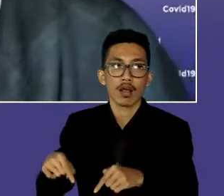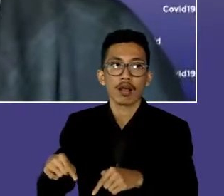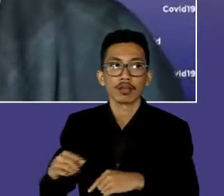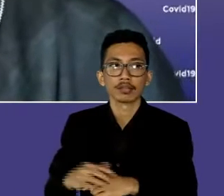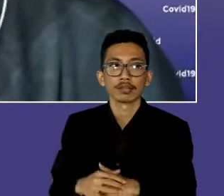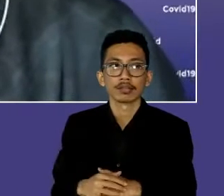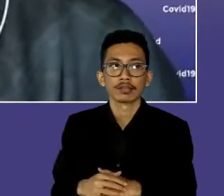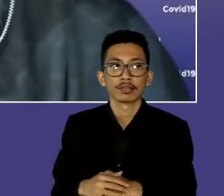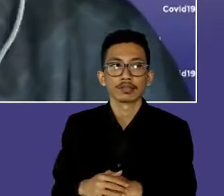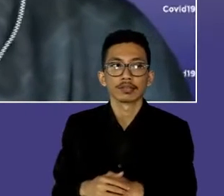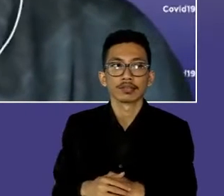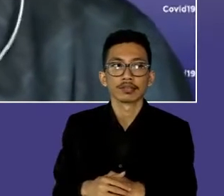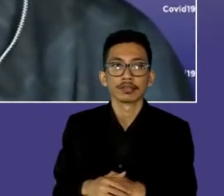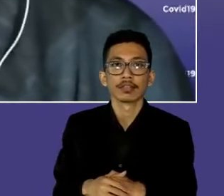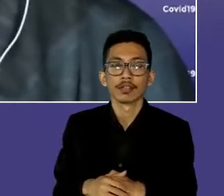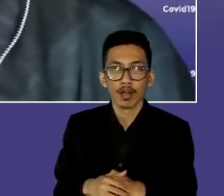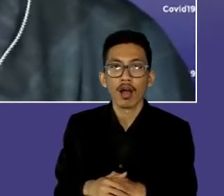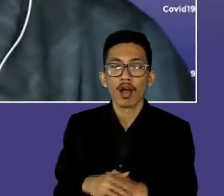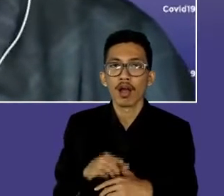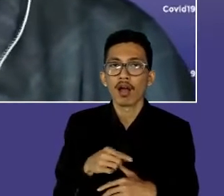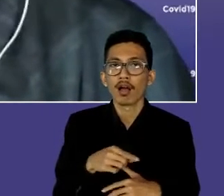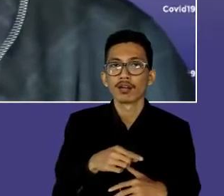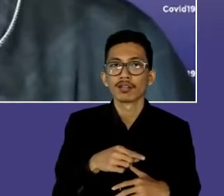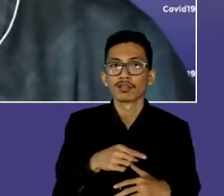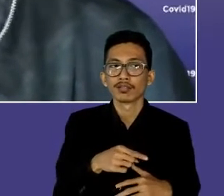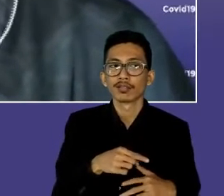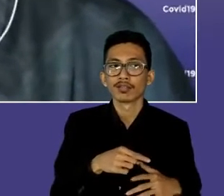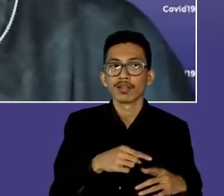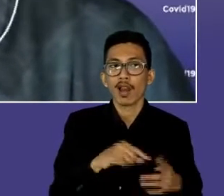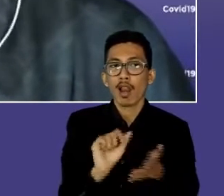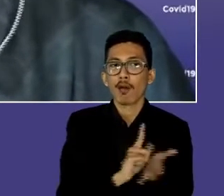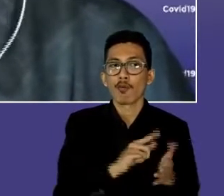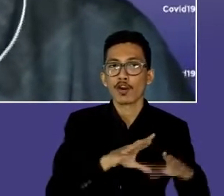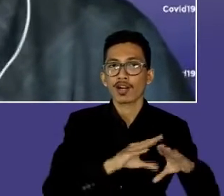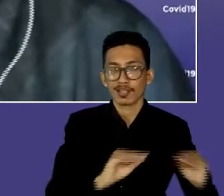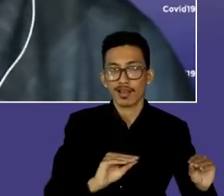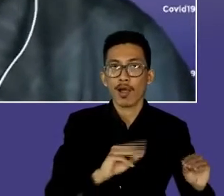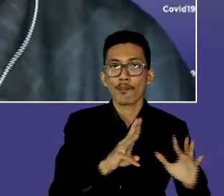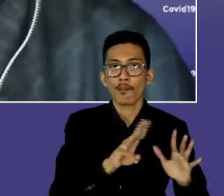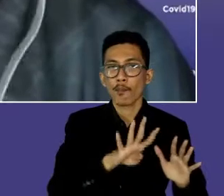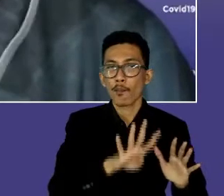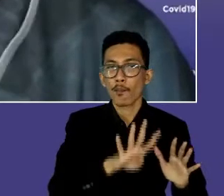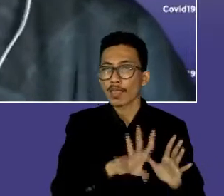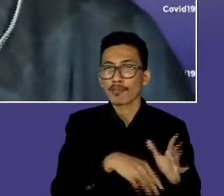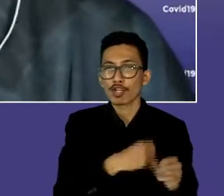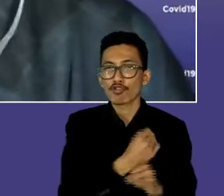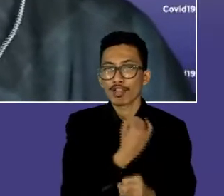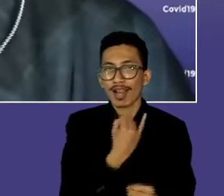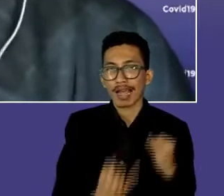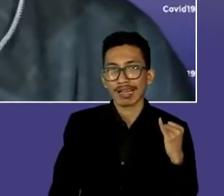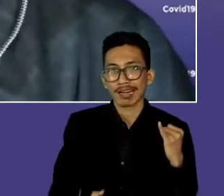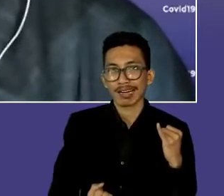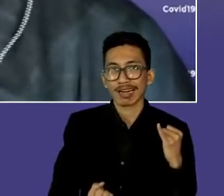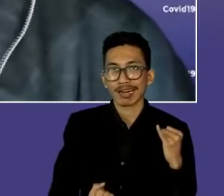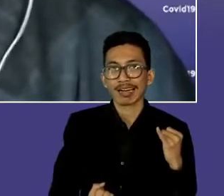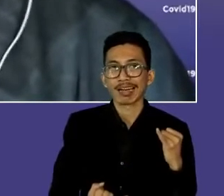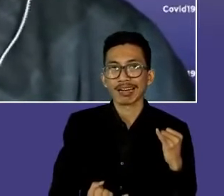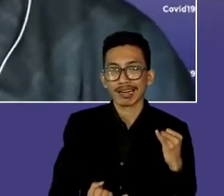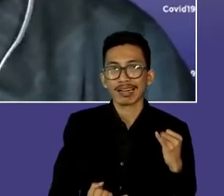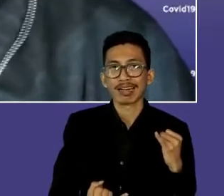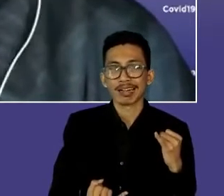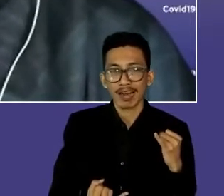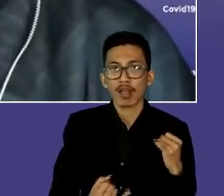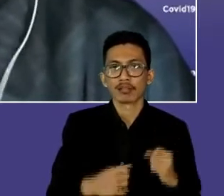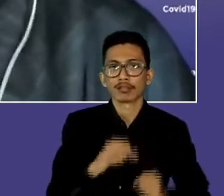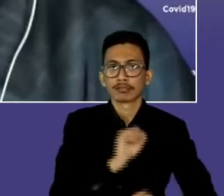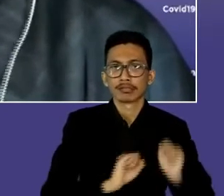lihat sebenarnya memang terjadi kenaikan signifikan pelaporan kinerja itu terutama dalam 4 pekan terakhir, termasuk pada saat mulai